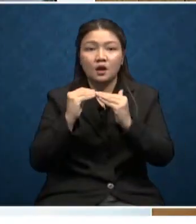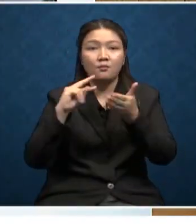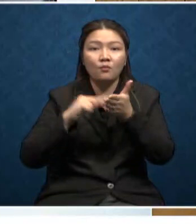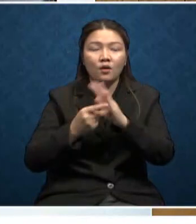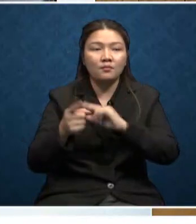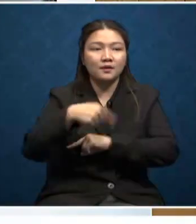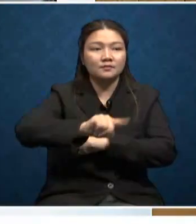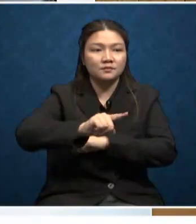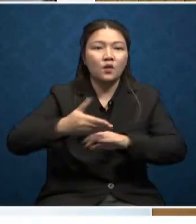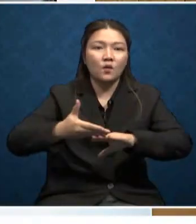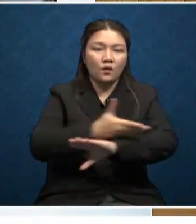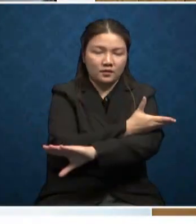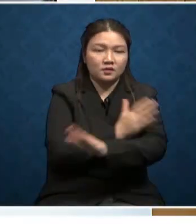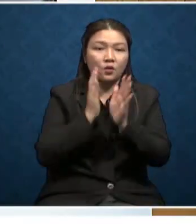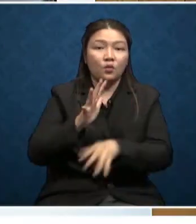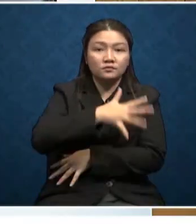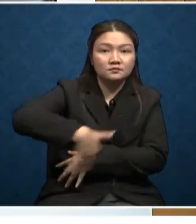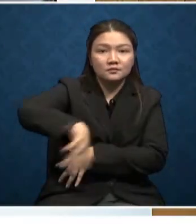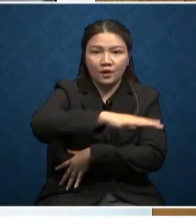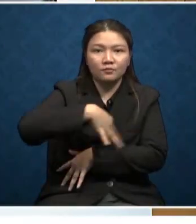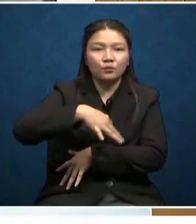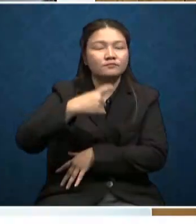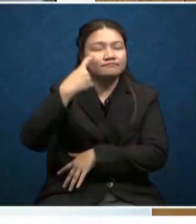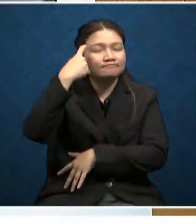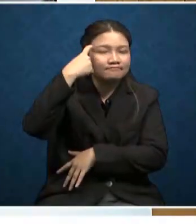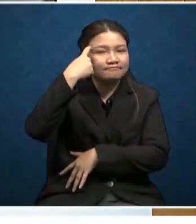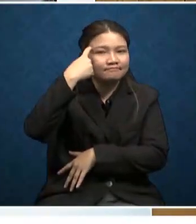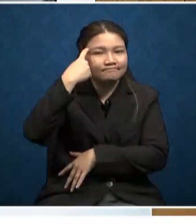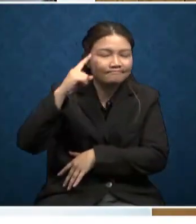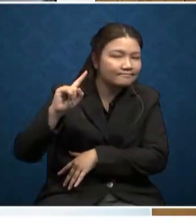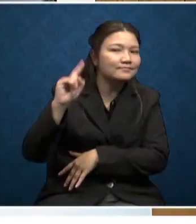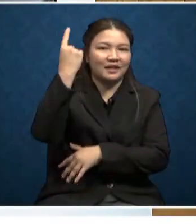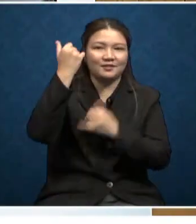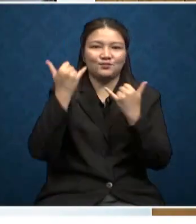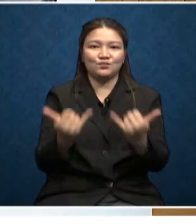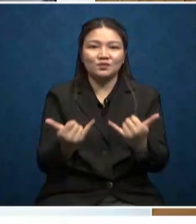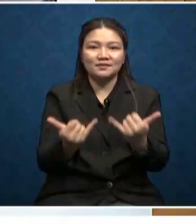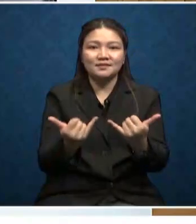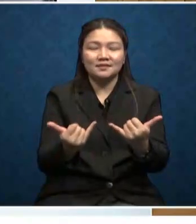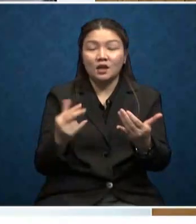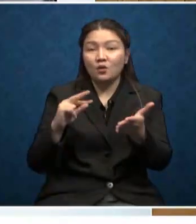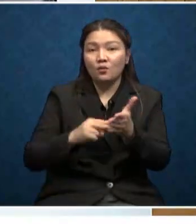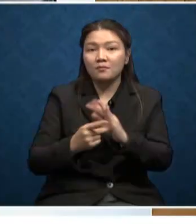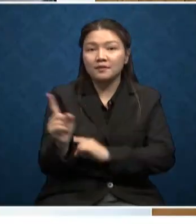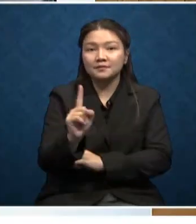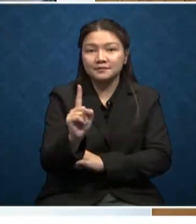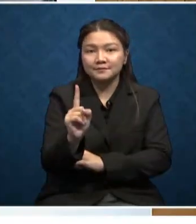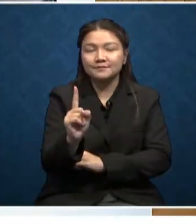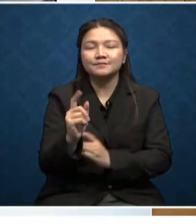ได้ร่วมสร้างประวัติศาสตร์ใหม่และวันนี้ถือเป็น